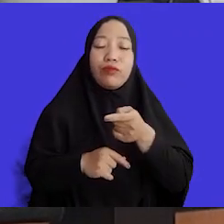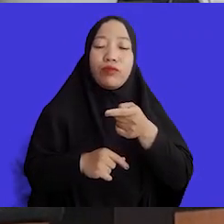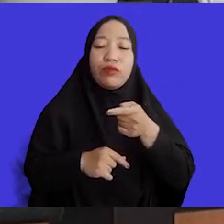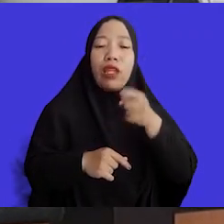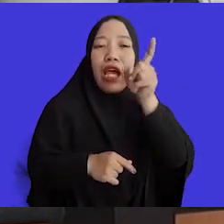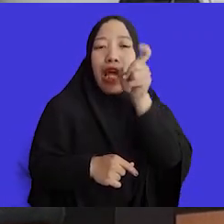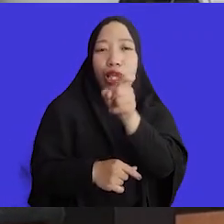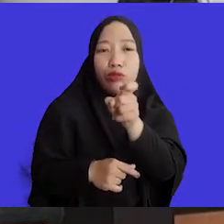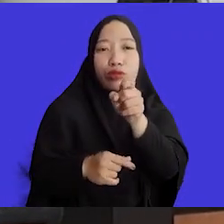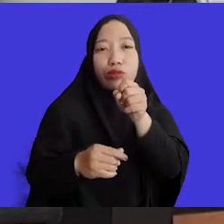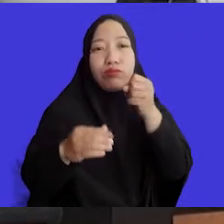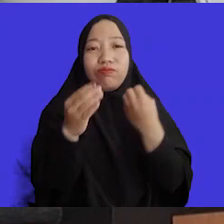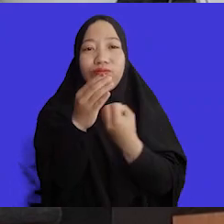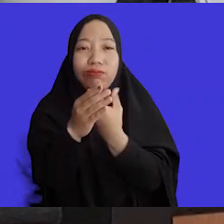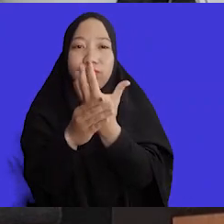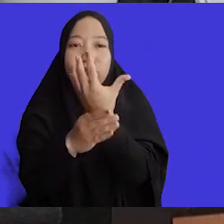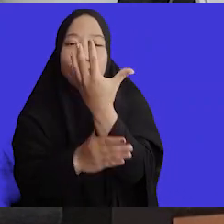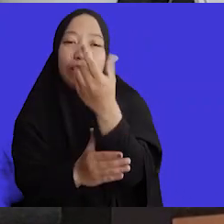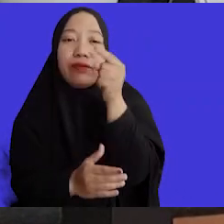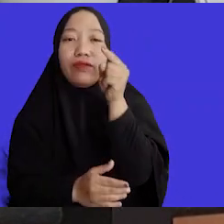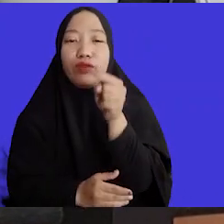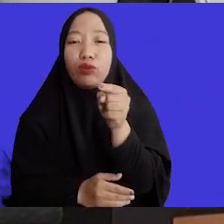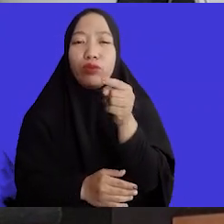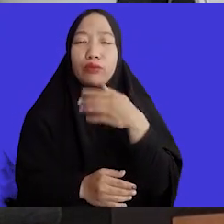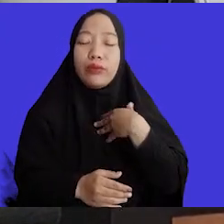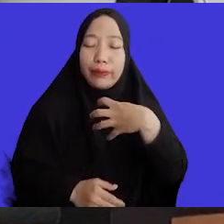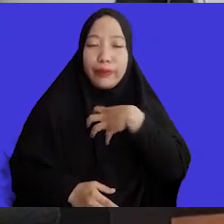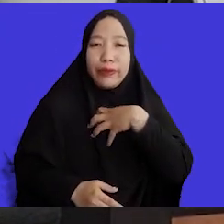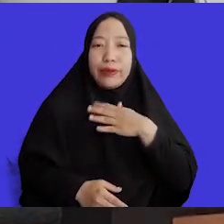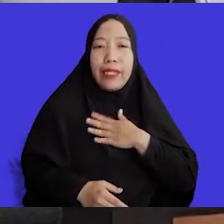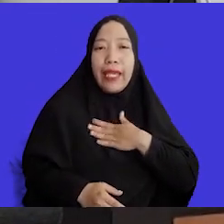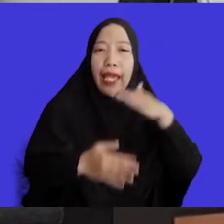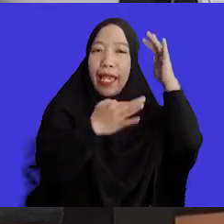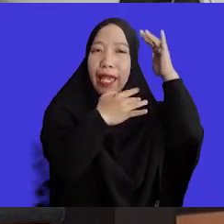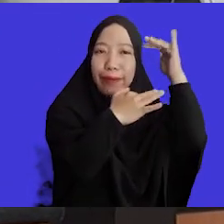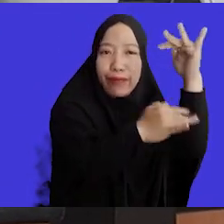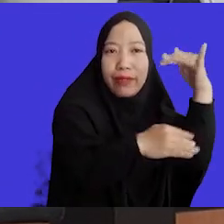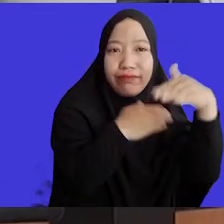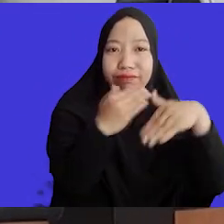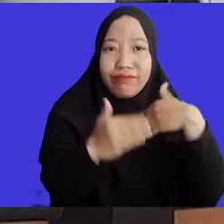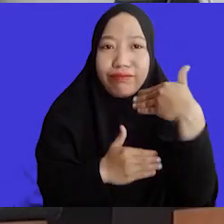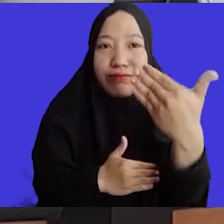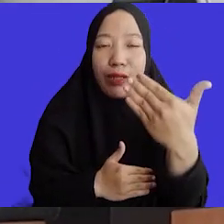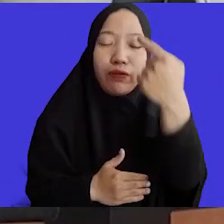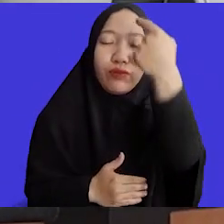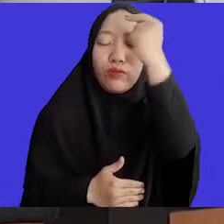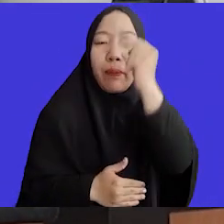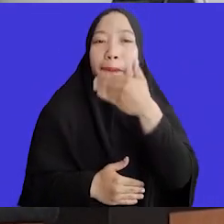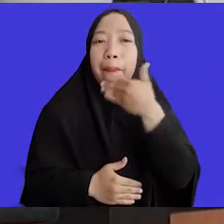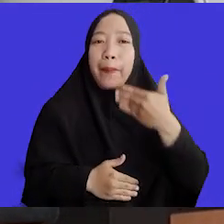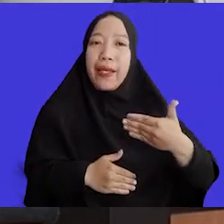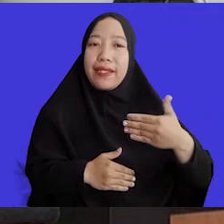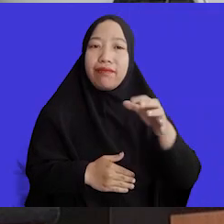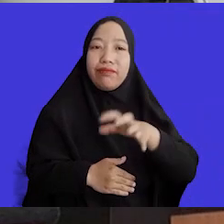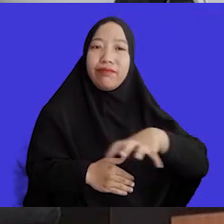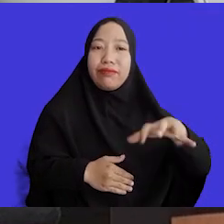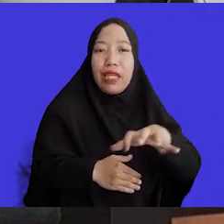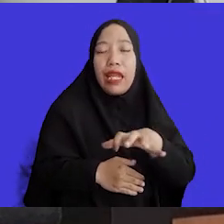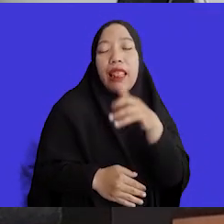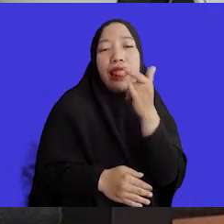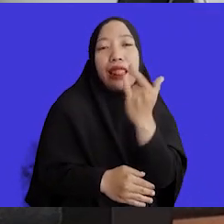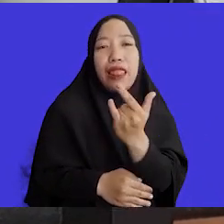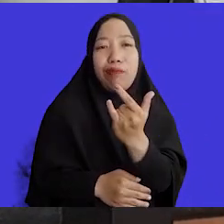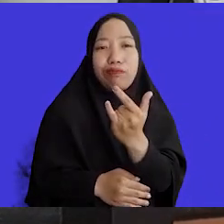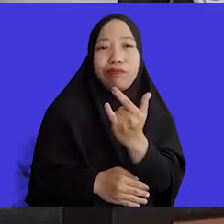upaya masif harus kita lakukan. Itu tanggapan saya dan terkait harapan ke depan bahwa bahasa daerah tetap